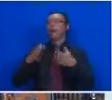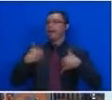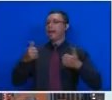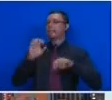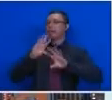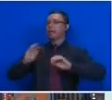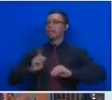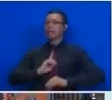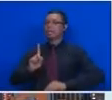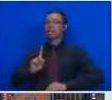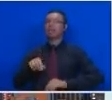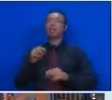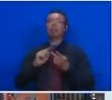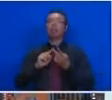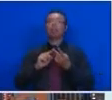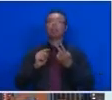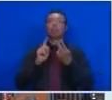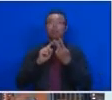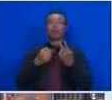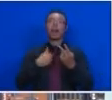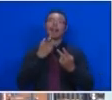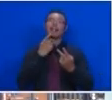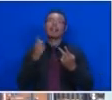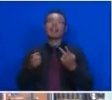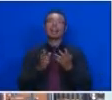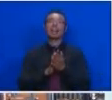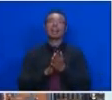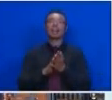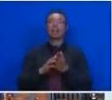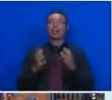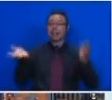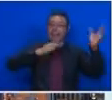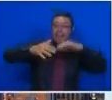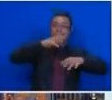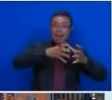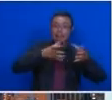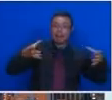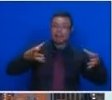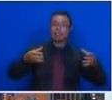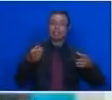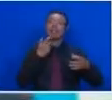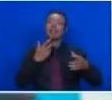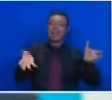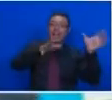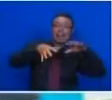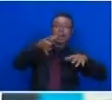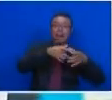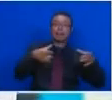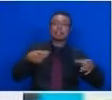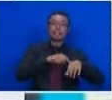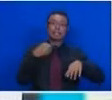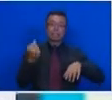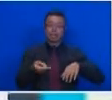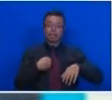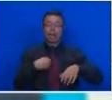sendiri. Itu catatan ya. Kemudian yang kedua, mengenai reklamasi. Reklamasi ini kita